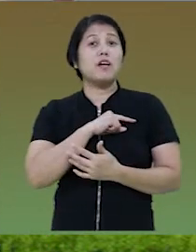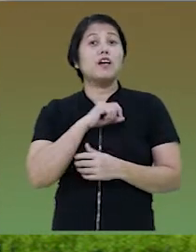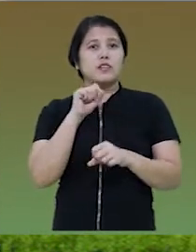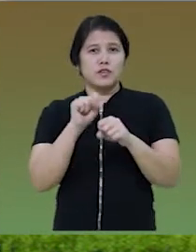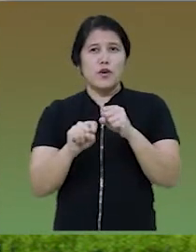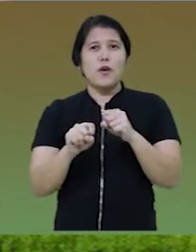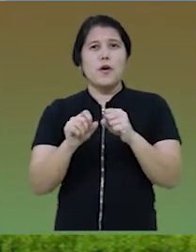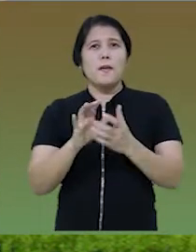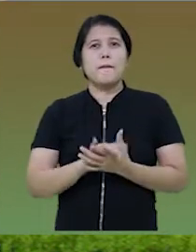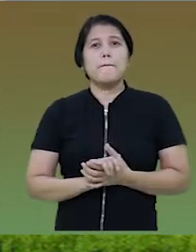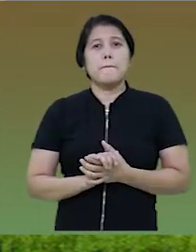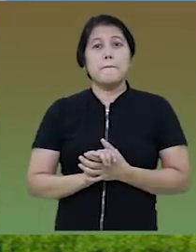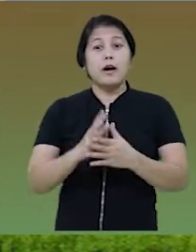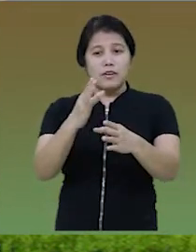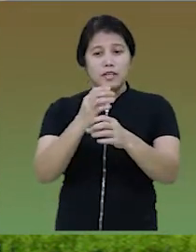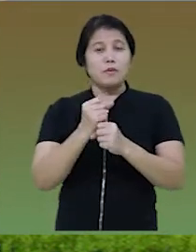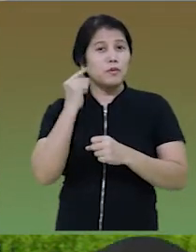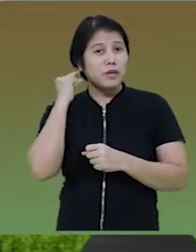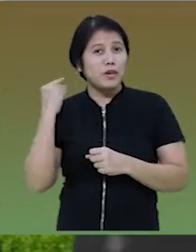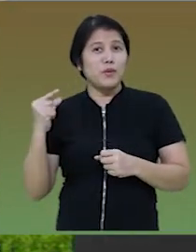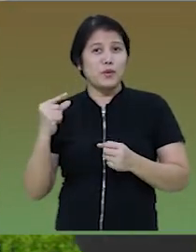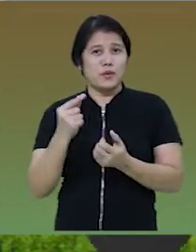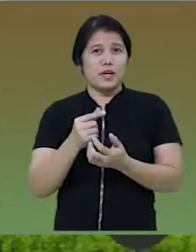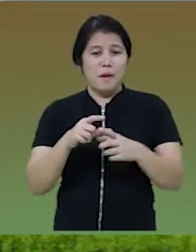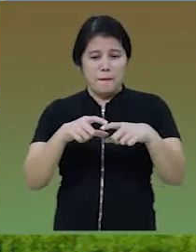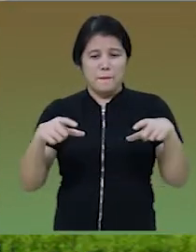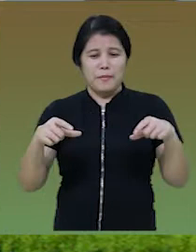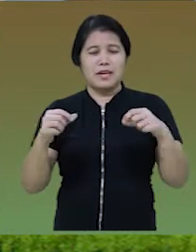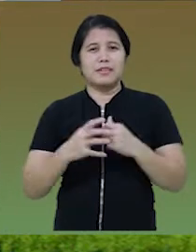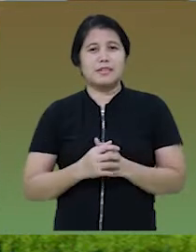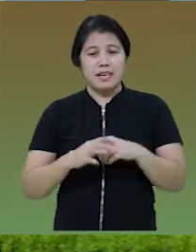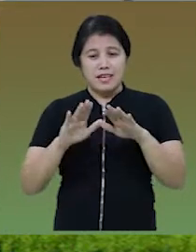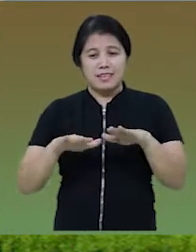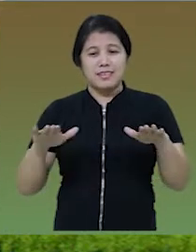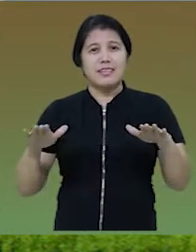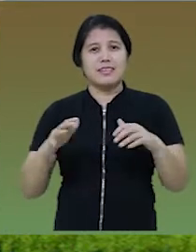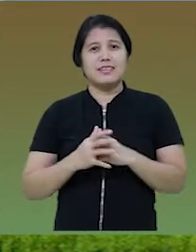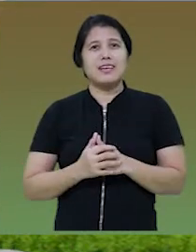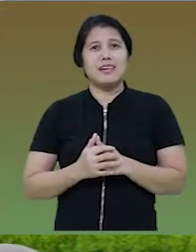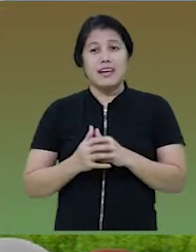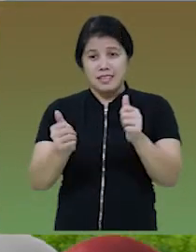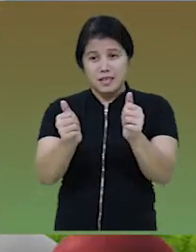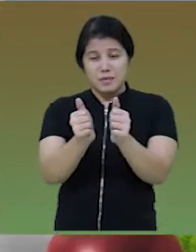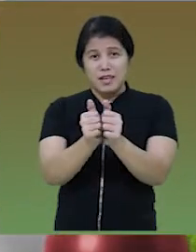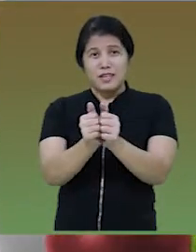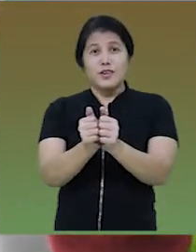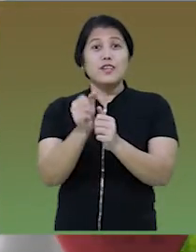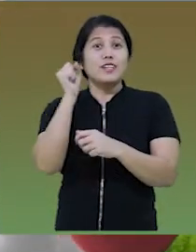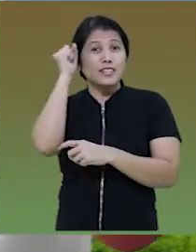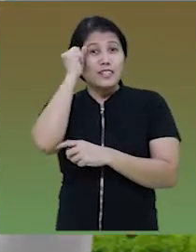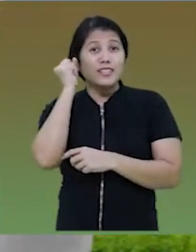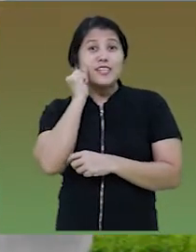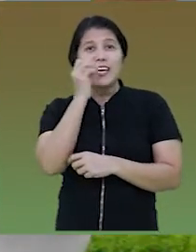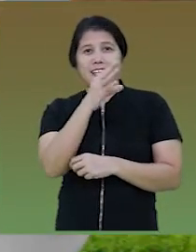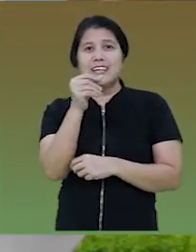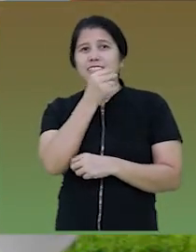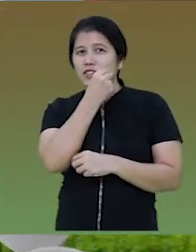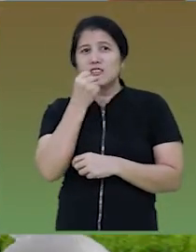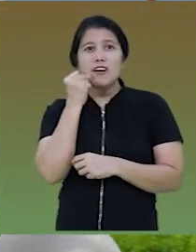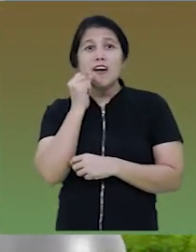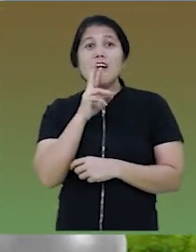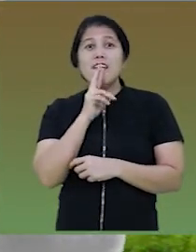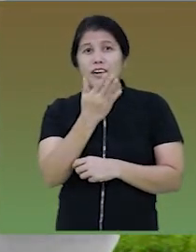ang lahat ng gold bars. Kids, samahan ninyo si Shen at Sha sa paglalaro. Handa na ba